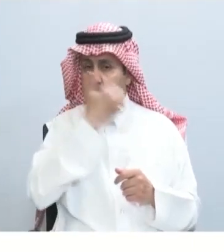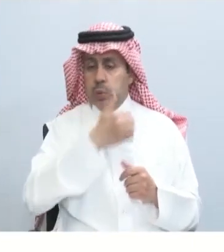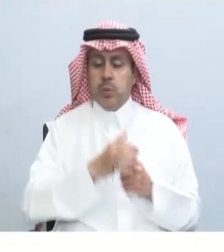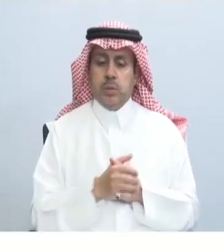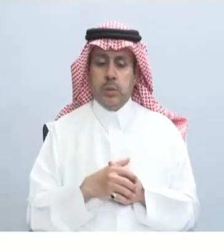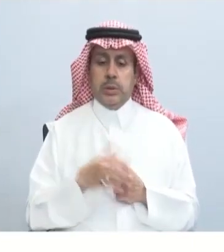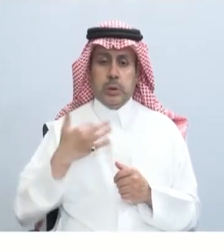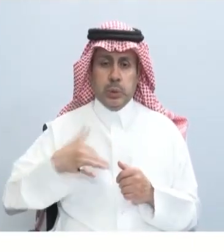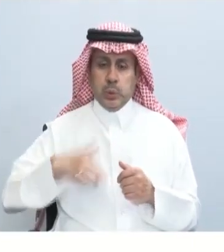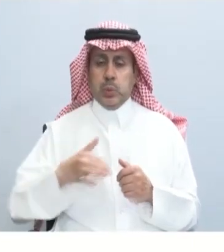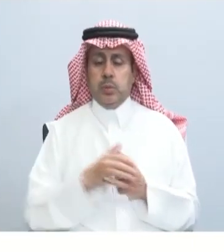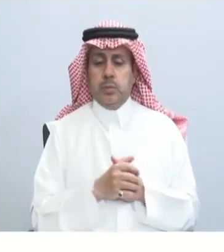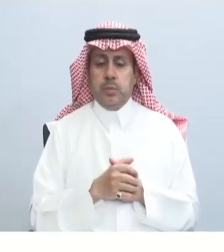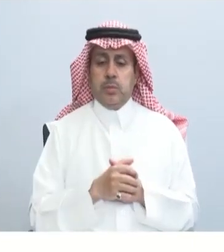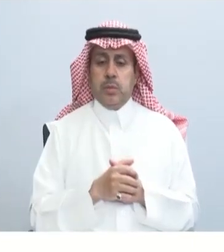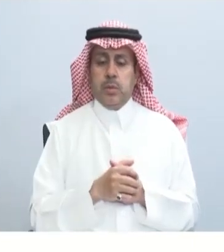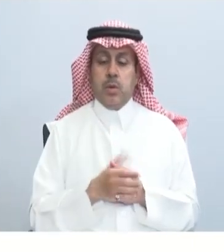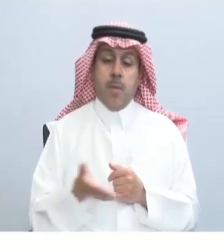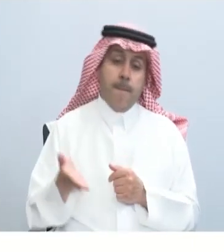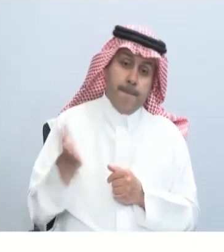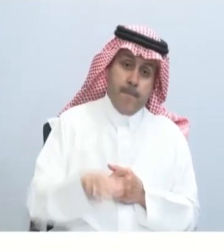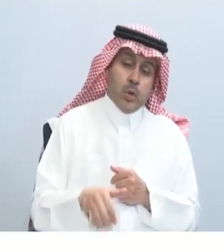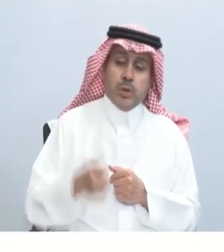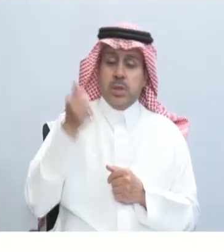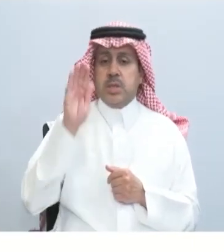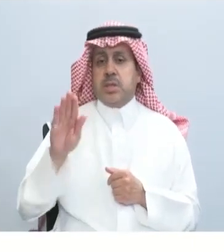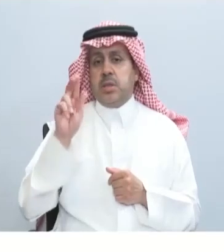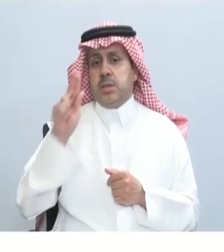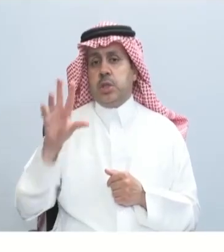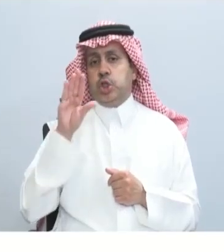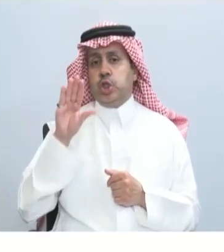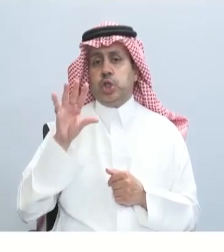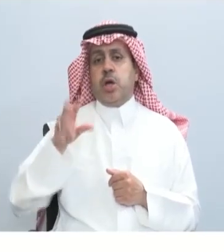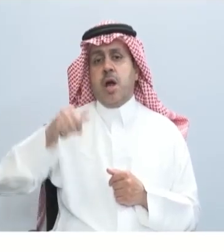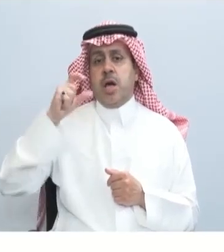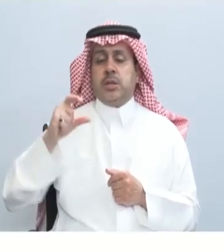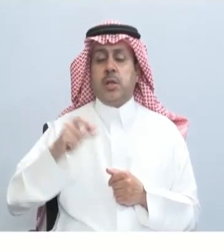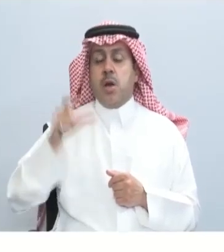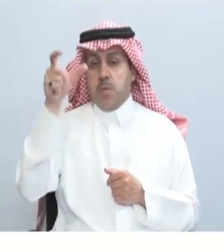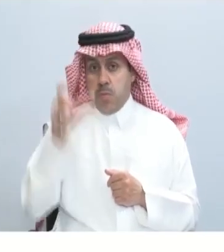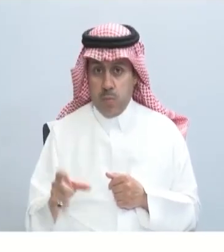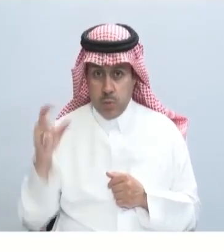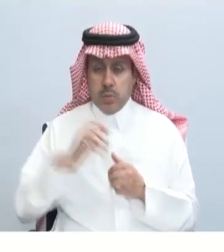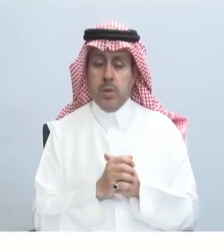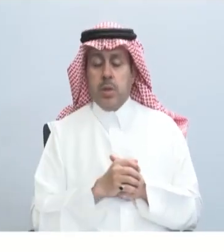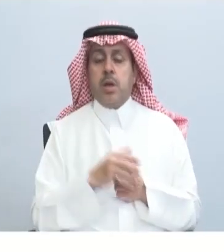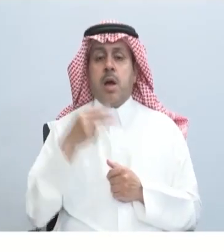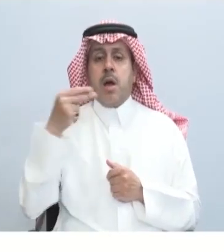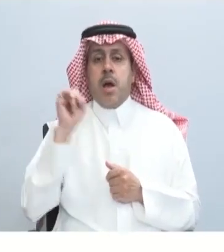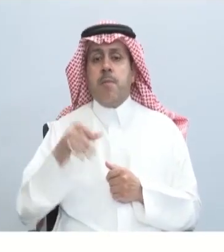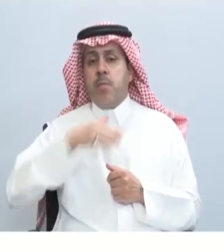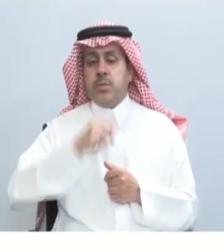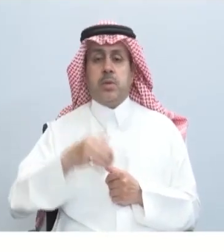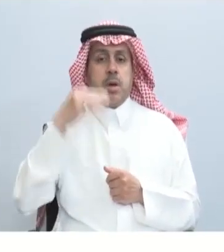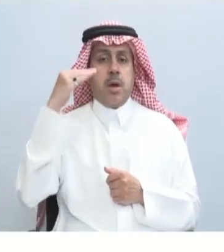بجروح استشهاد عددا من المسلمين وكان من بين الشهداء عم النبي محمد صلى الله عليه وسلم